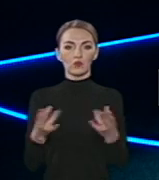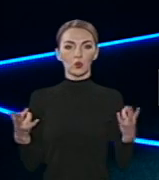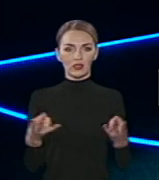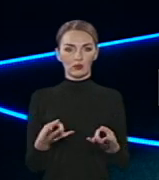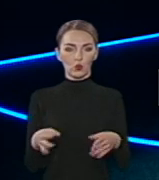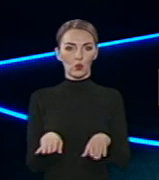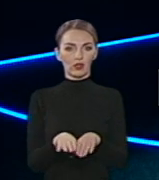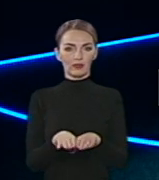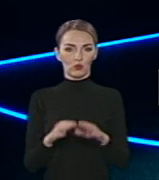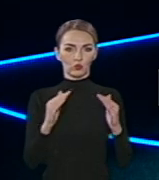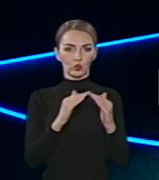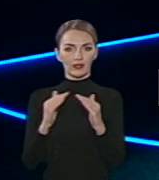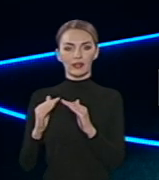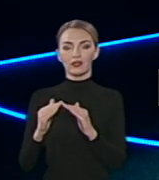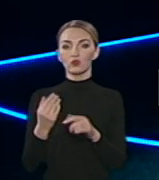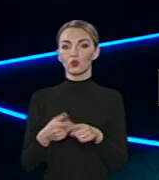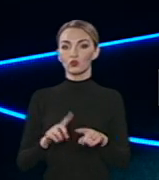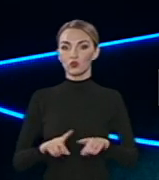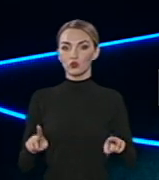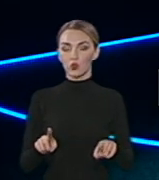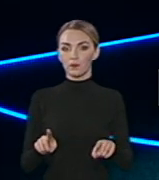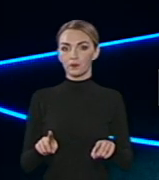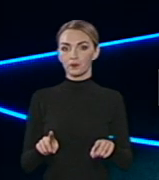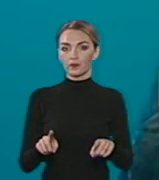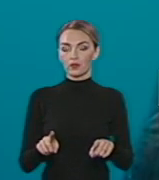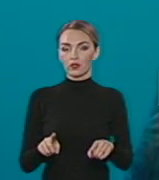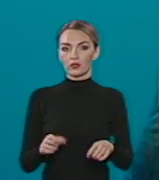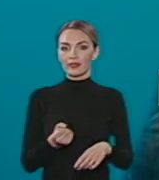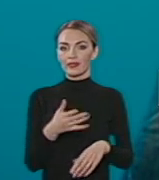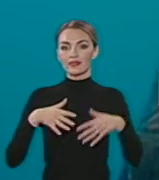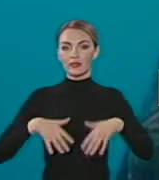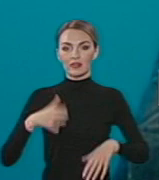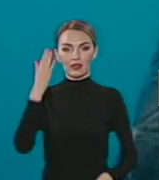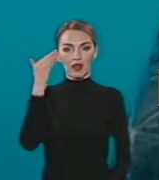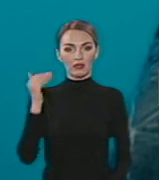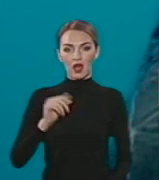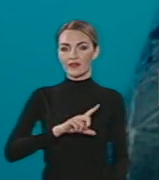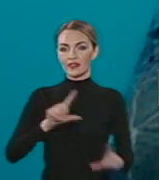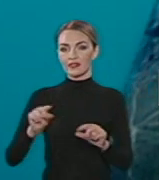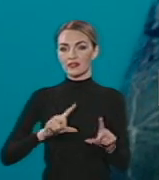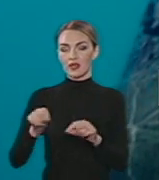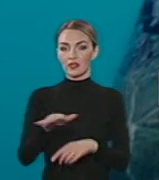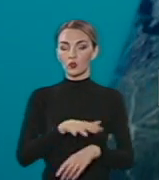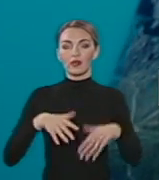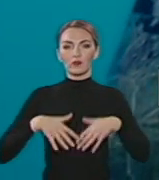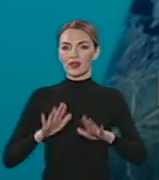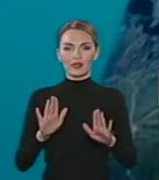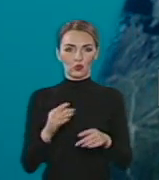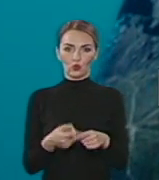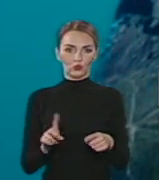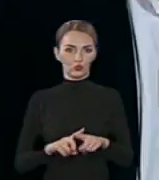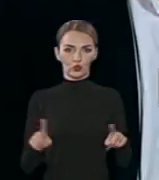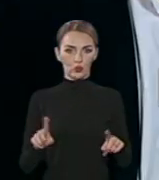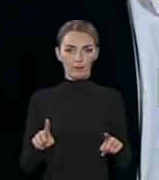подібних будинків, тому що кількість кримських татар, які виїздять з території окупованого Криму, і не тільки тому, що